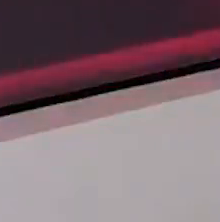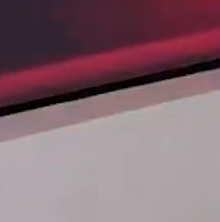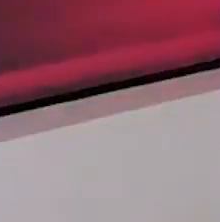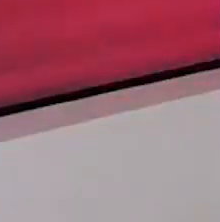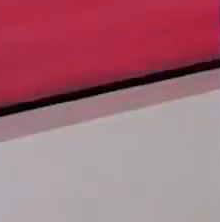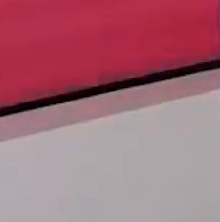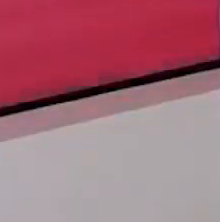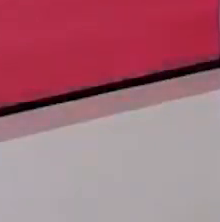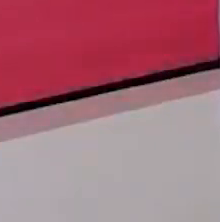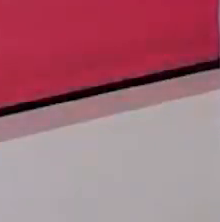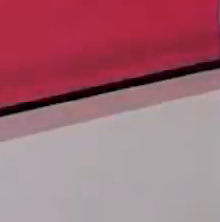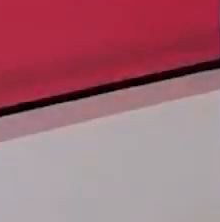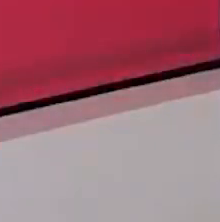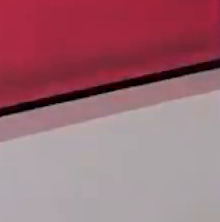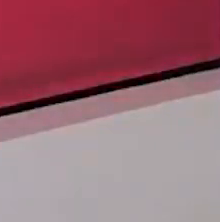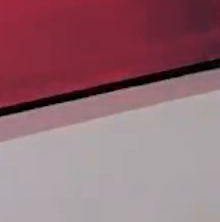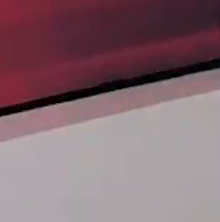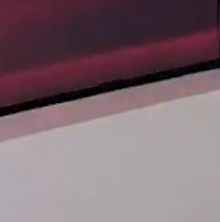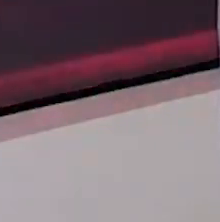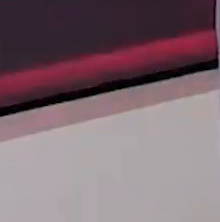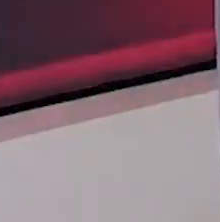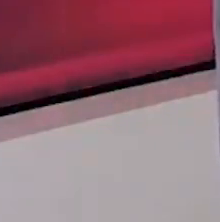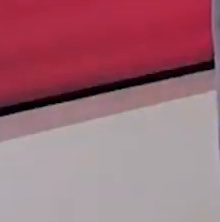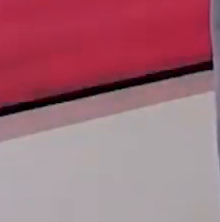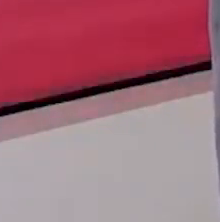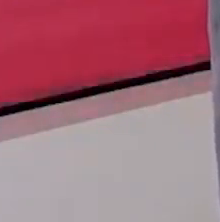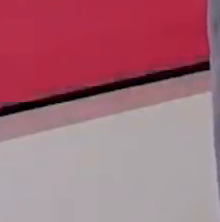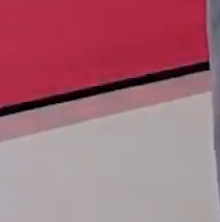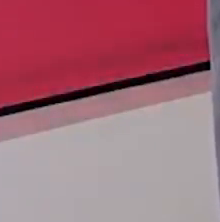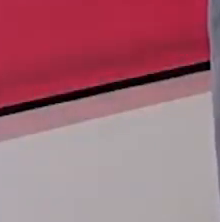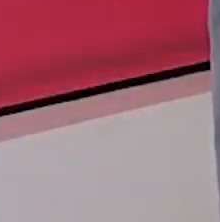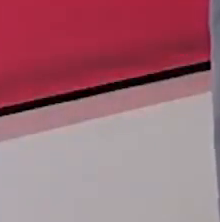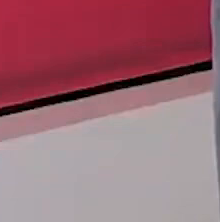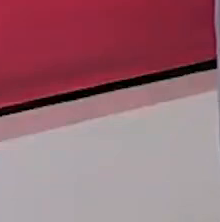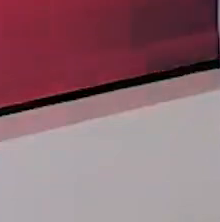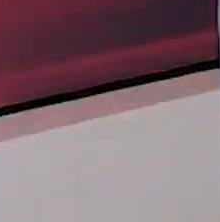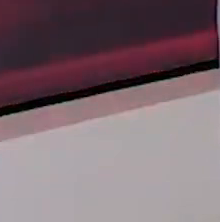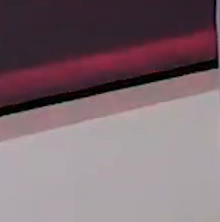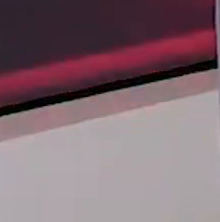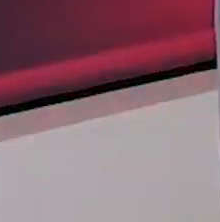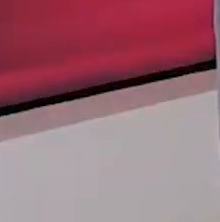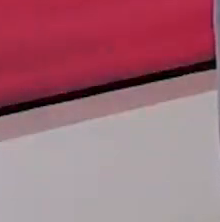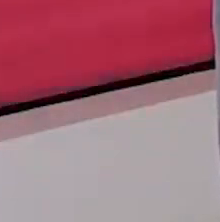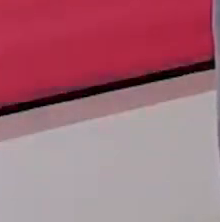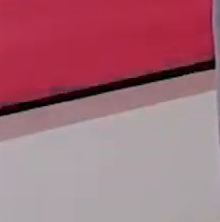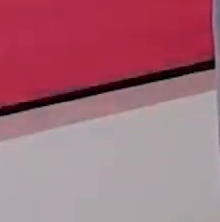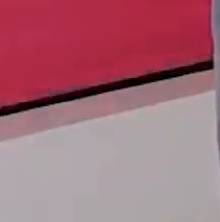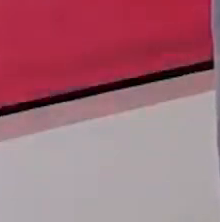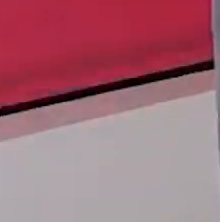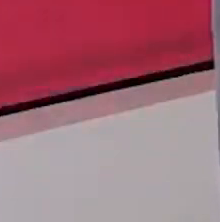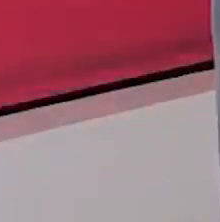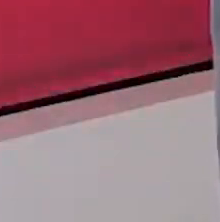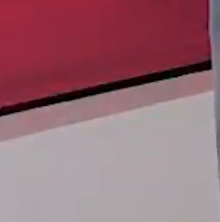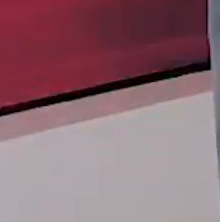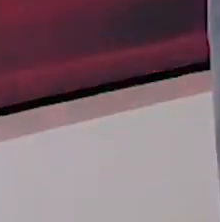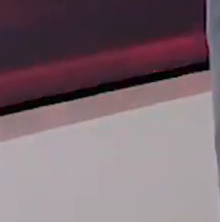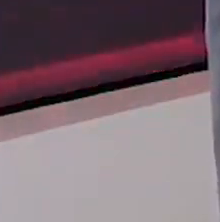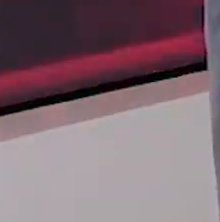Igan, mauna ka sa mga balita. Mag-subscribe sa GMA Integrated News sa YouTube. Sa mga kapuso abroad, subaybayan nyo